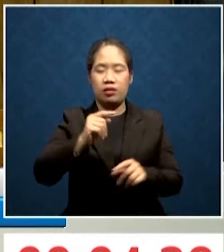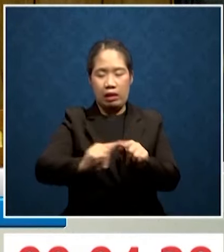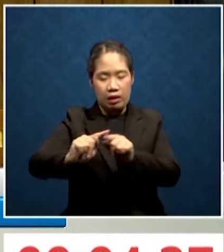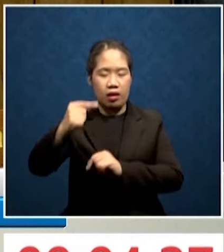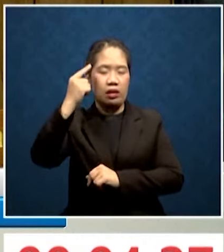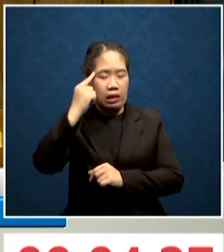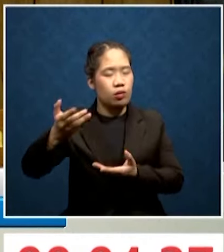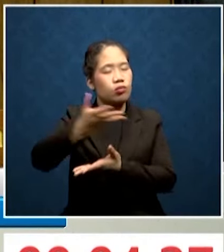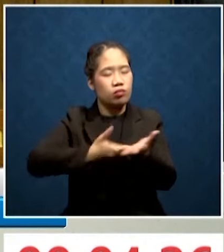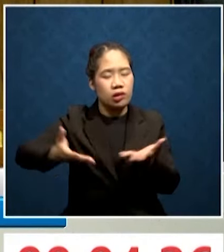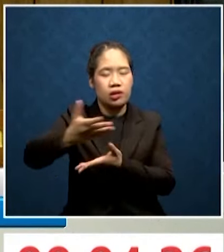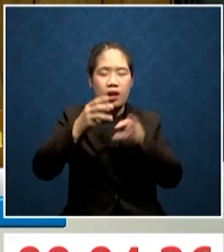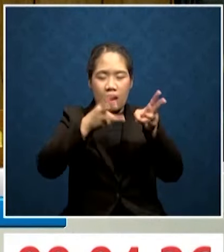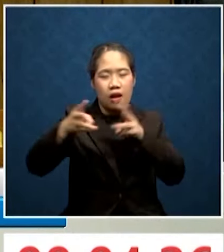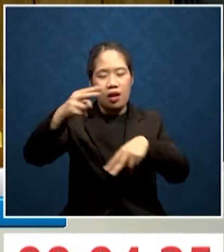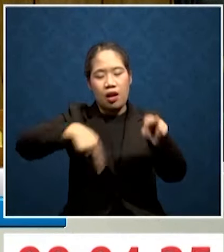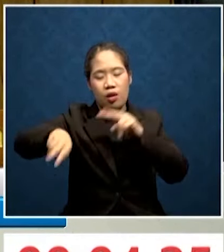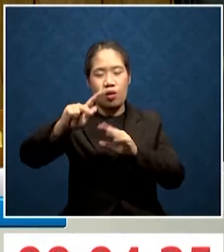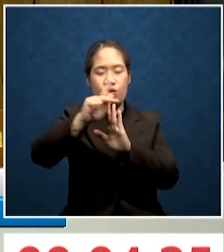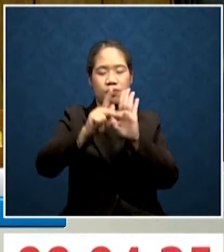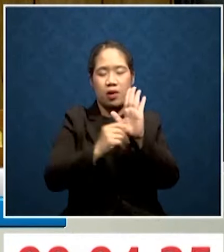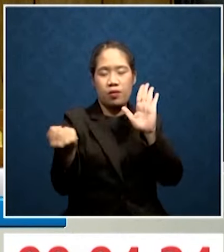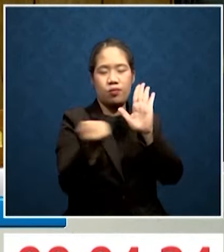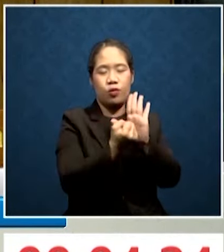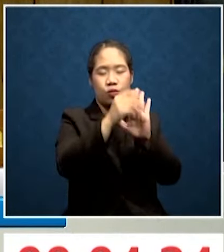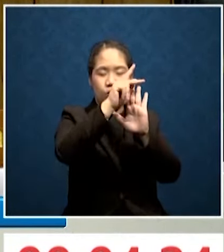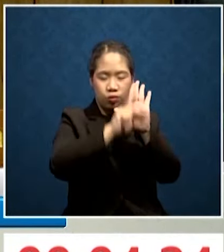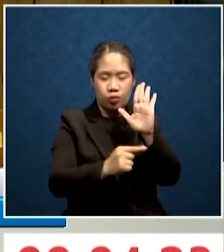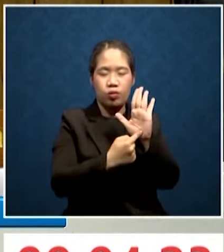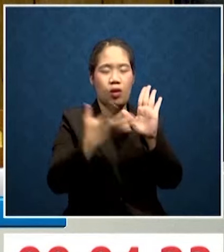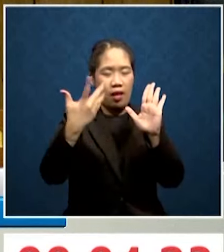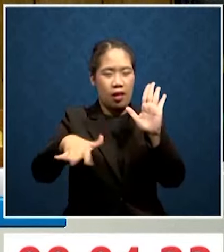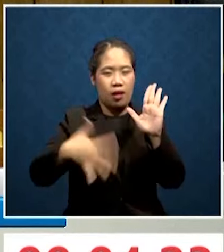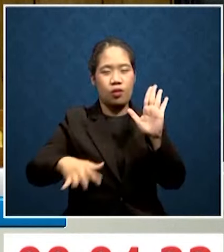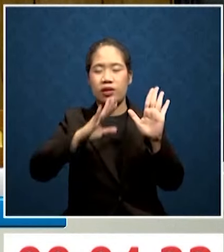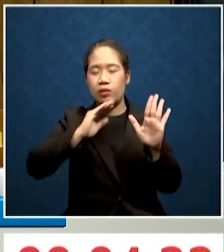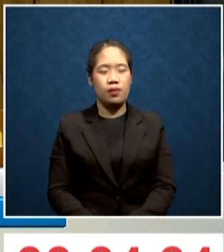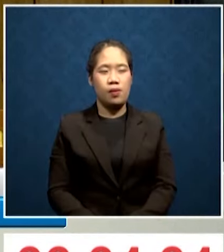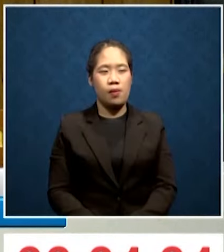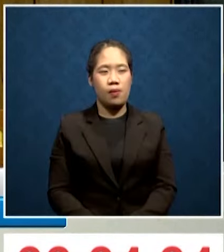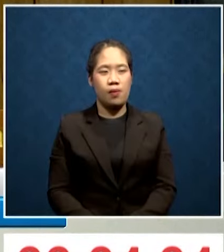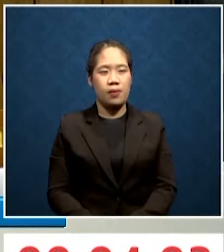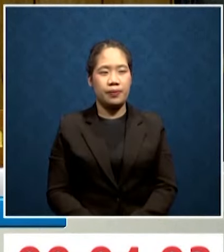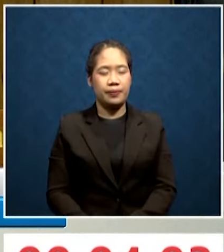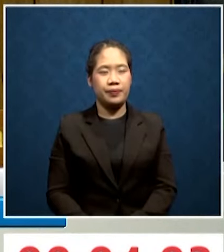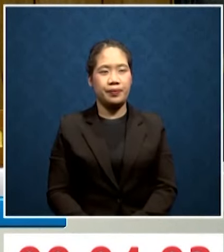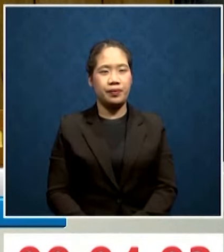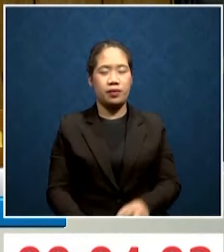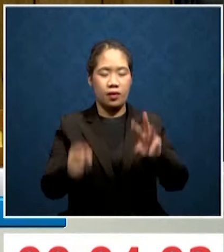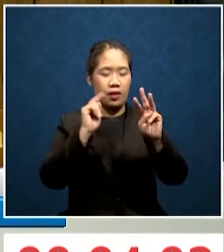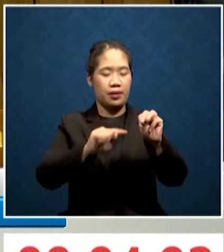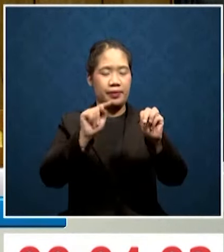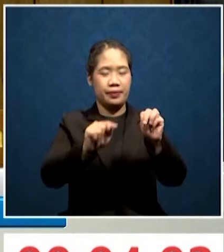าหาแนวทางกฎหมายขึ้นทะเบียนสุนัขพันธุ์ดุสำหรับมาตรการต่